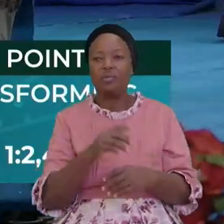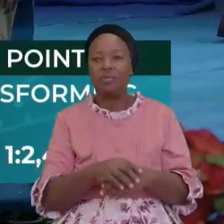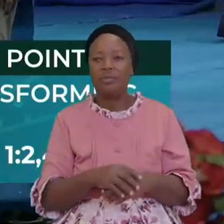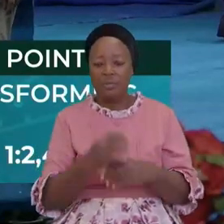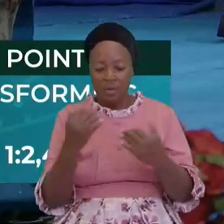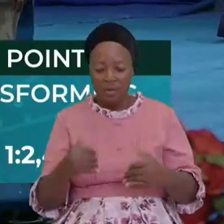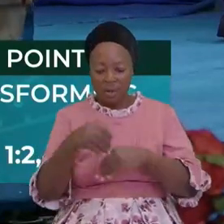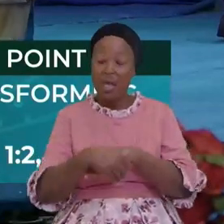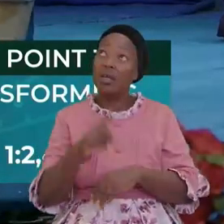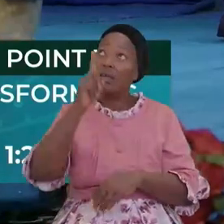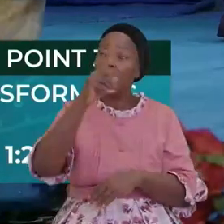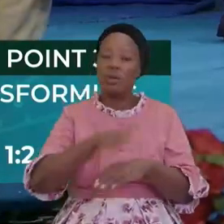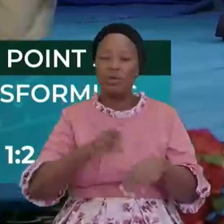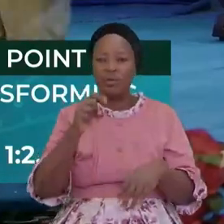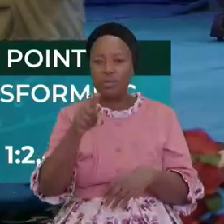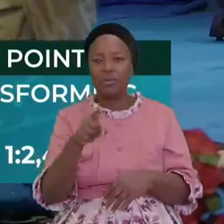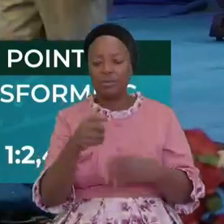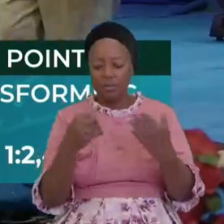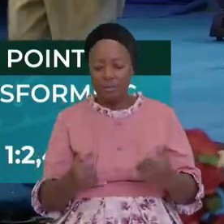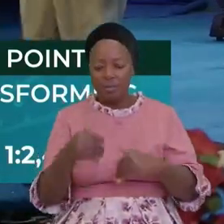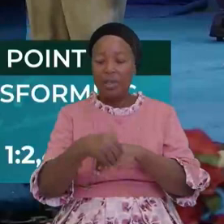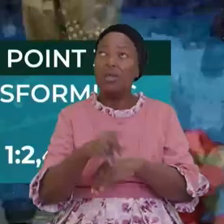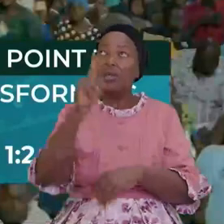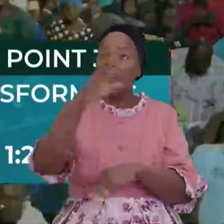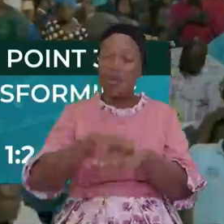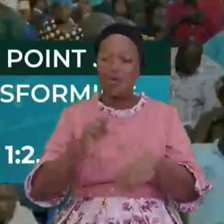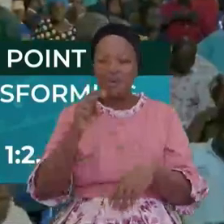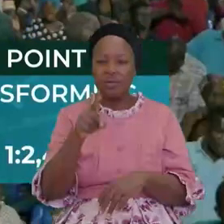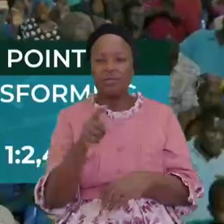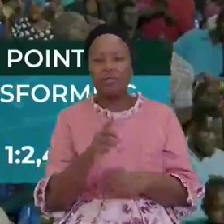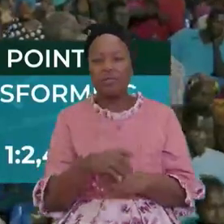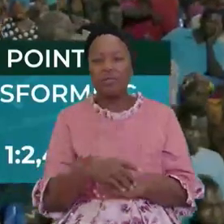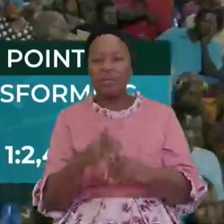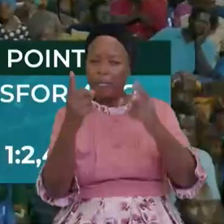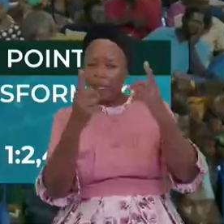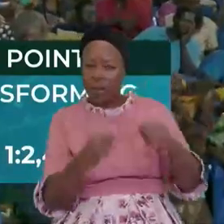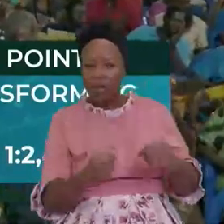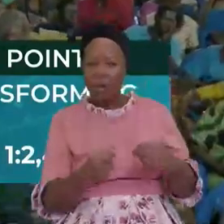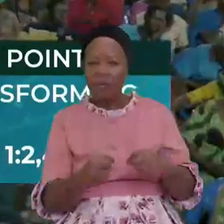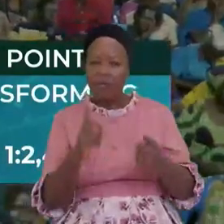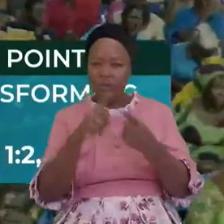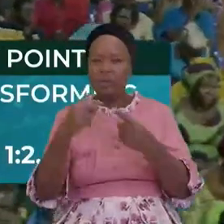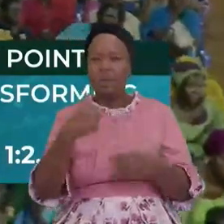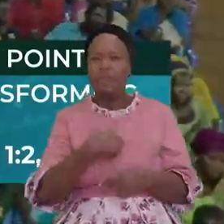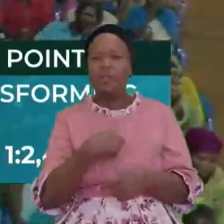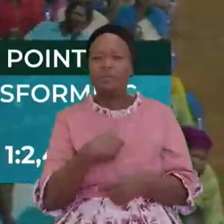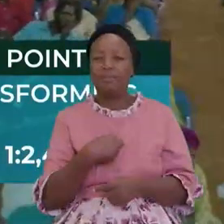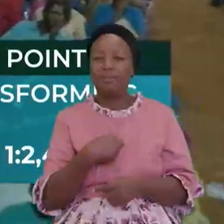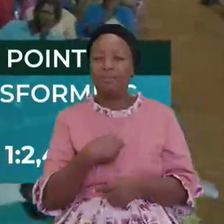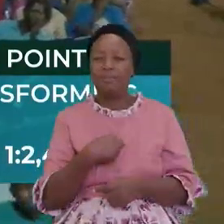Et ce soir, il t'appelle. Ce soir, il t'appelle. Ce soir, il t'appelle.